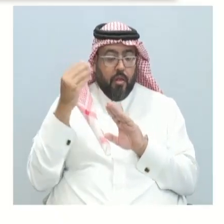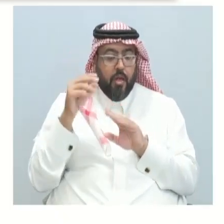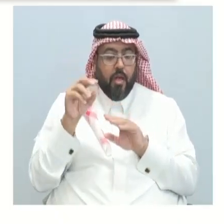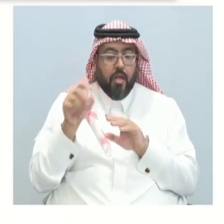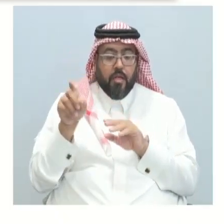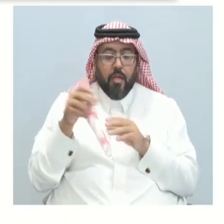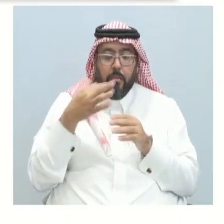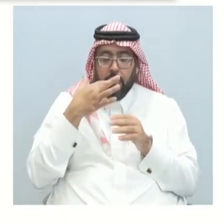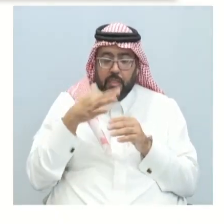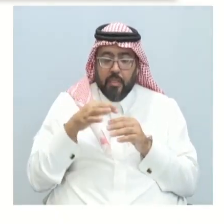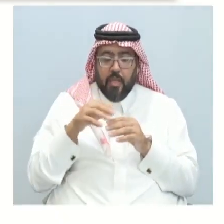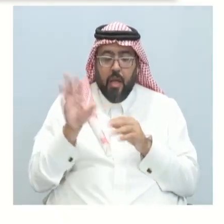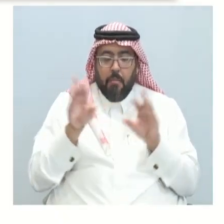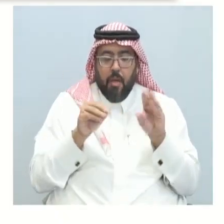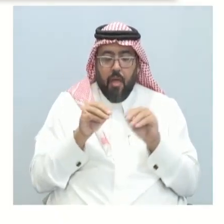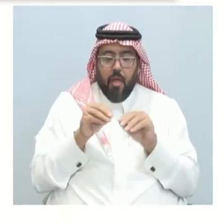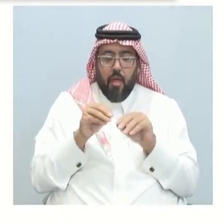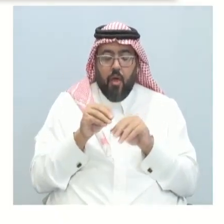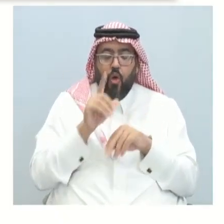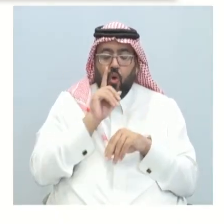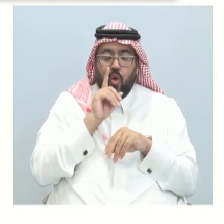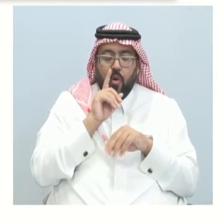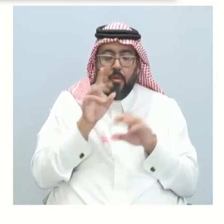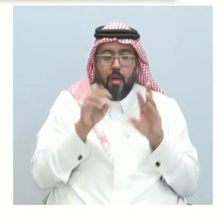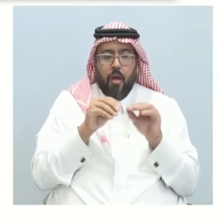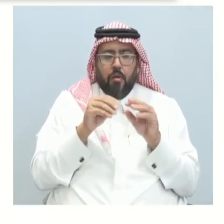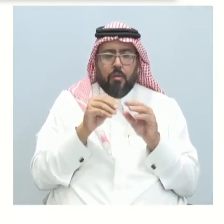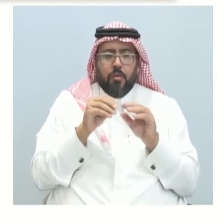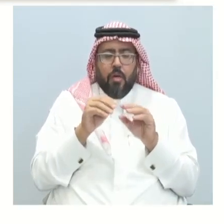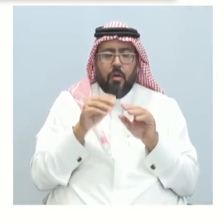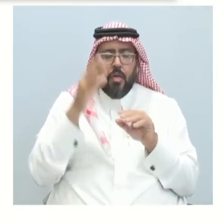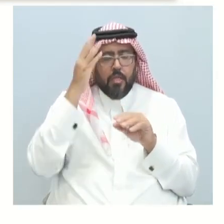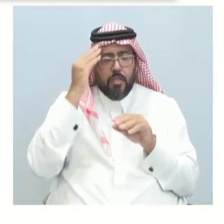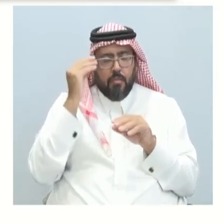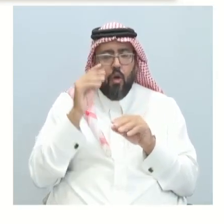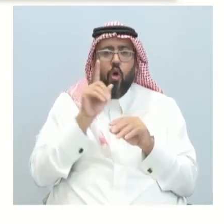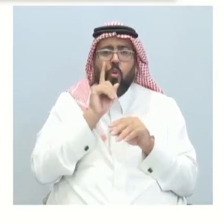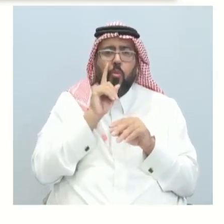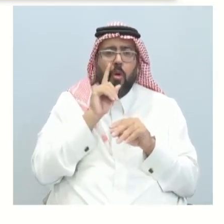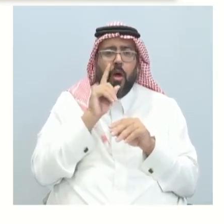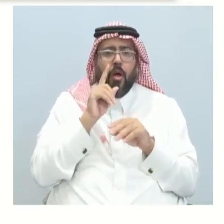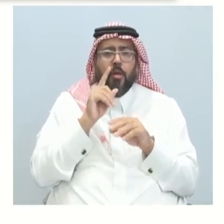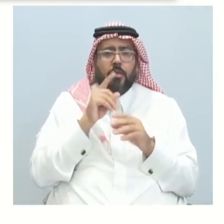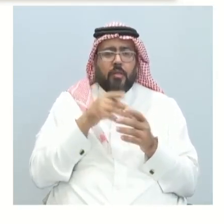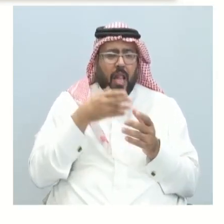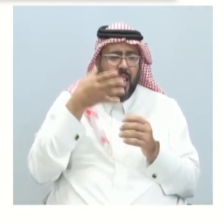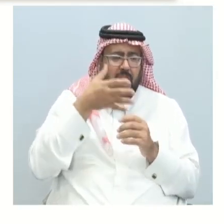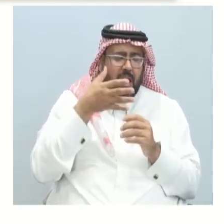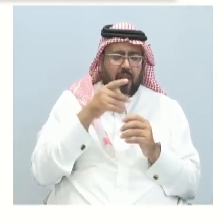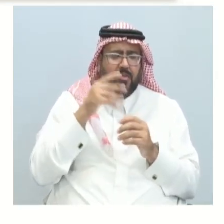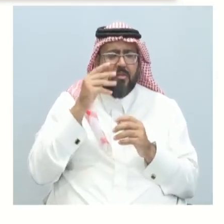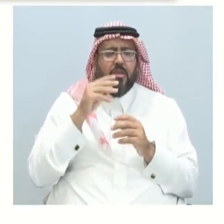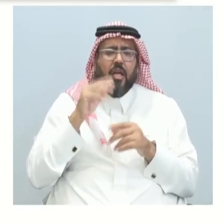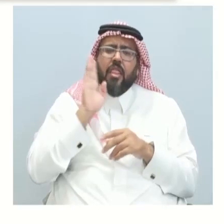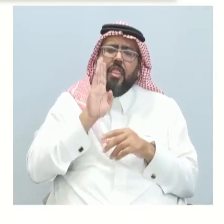يتساهل البعض ببر الام لغلبه المسامحه لديها مما يغلب على الام